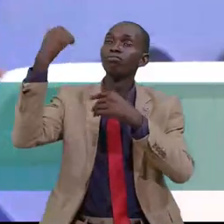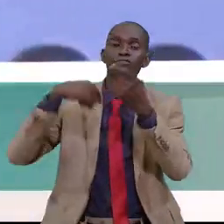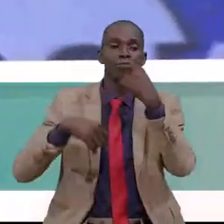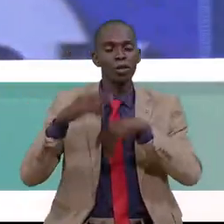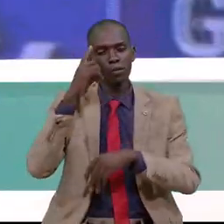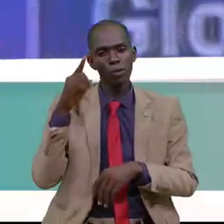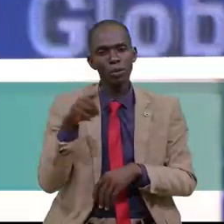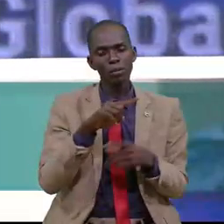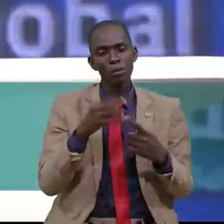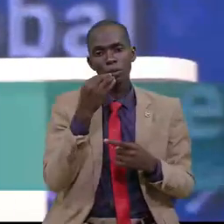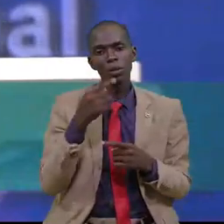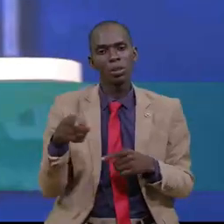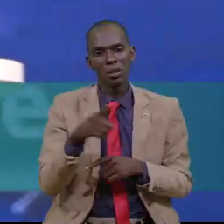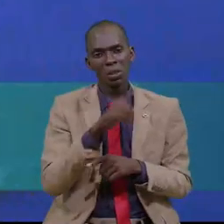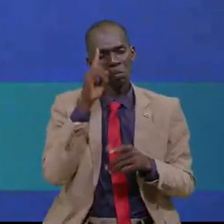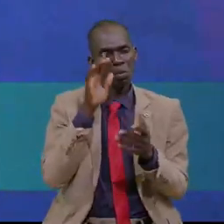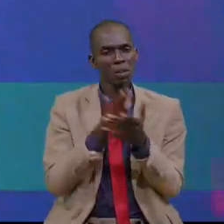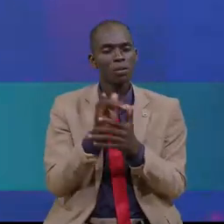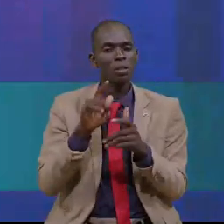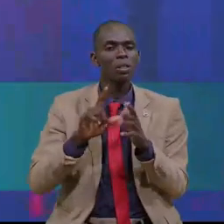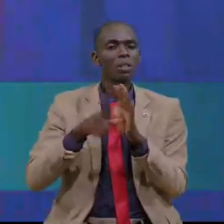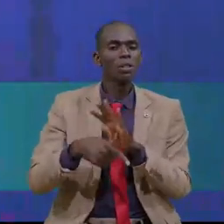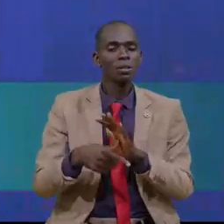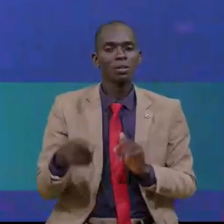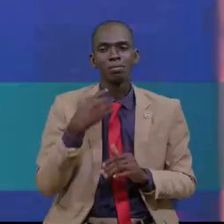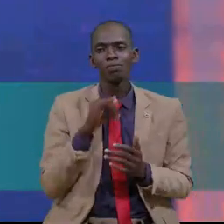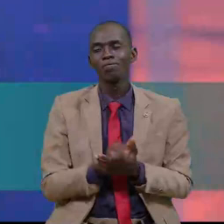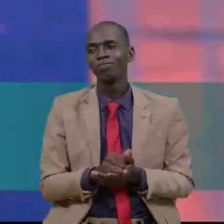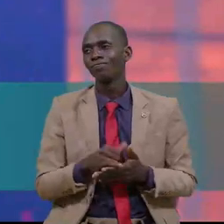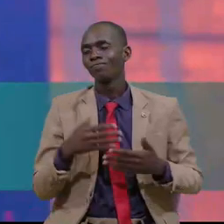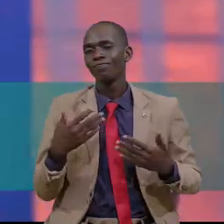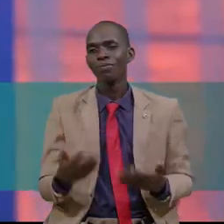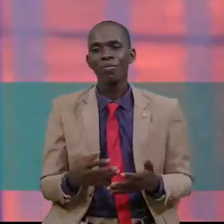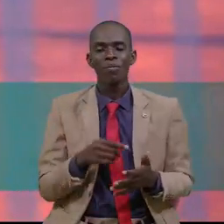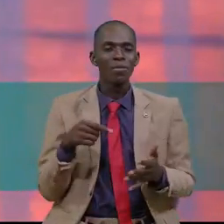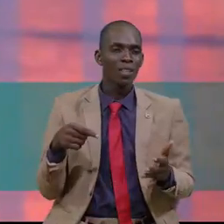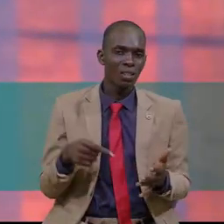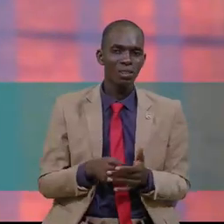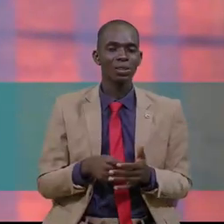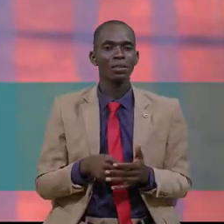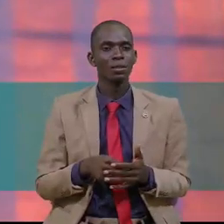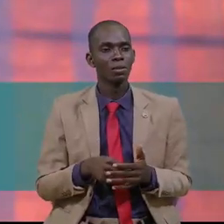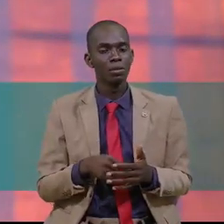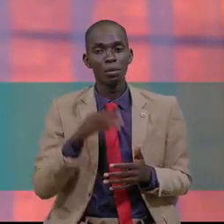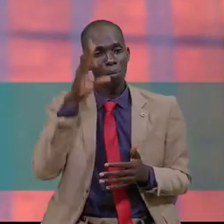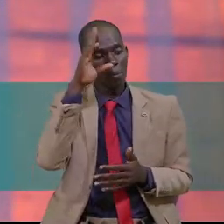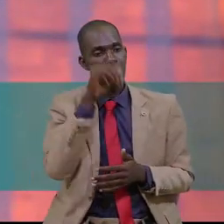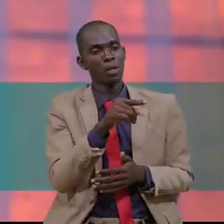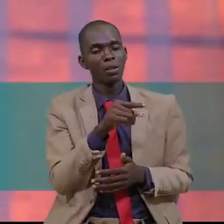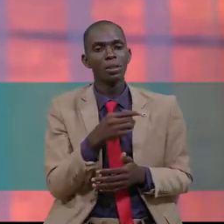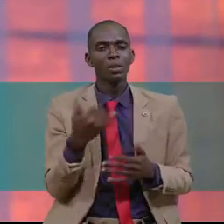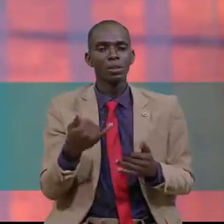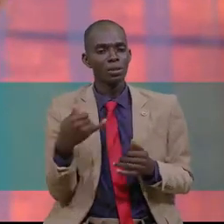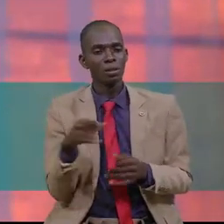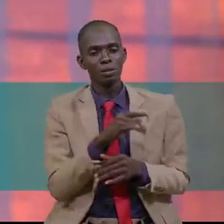cru. Et plus tard, ils ont dit, cette manne, ils ont méprisé la manne. Ils